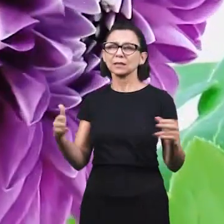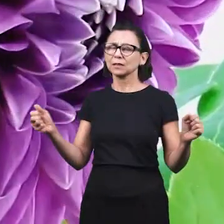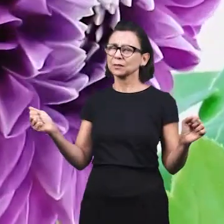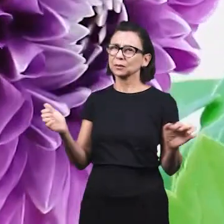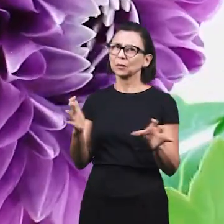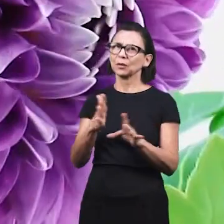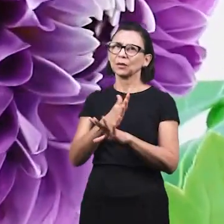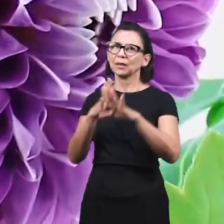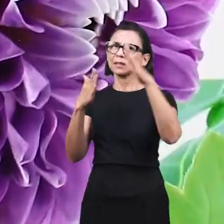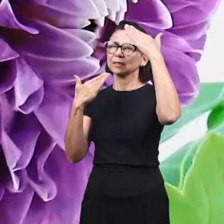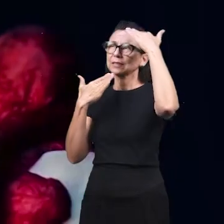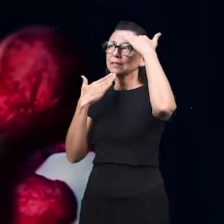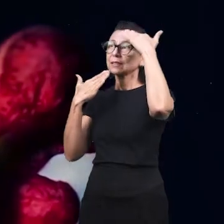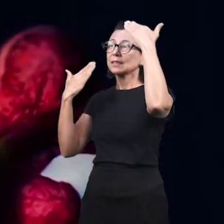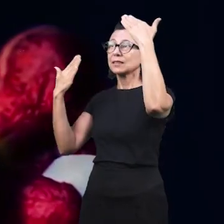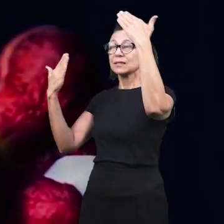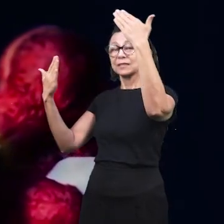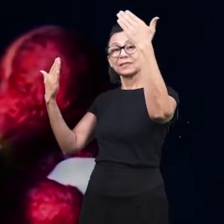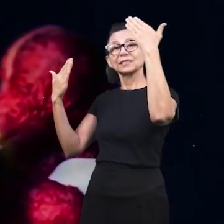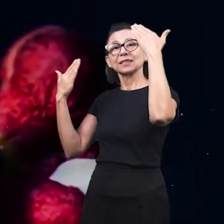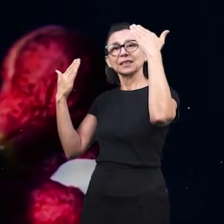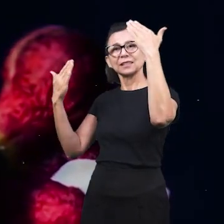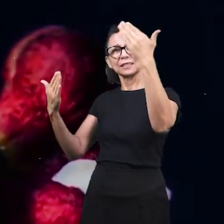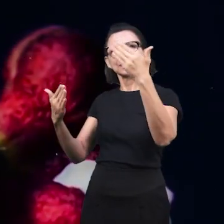Итак, начинай